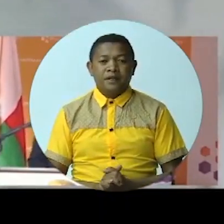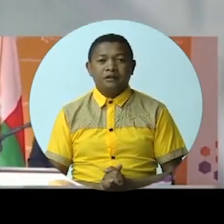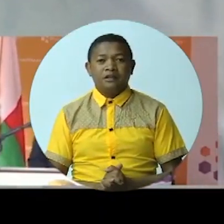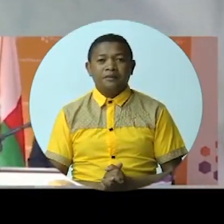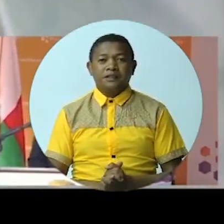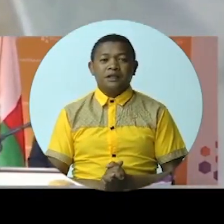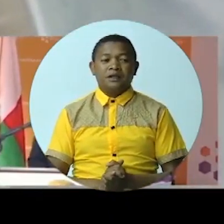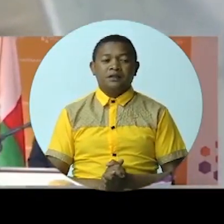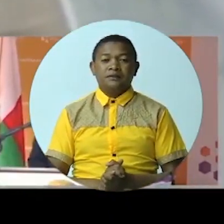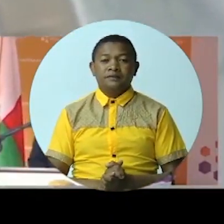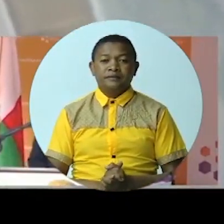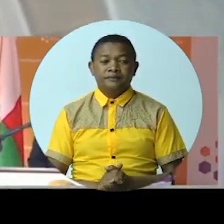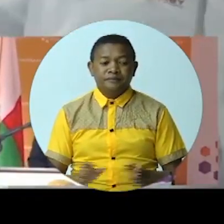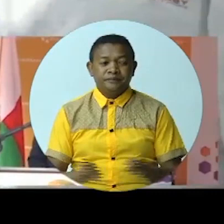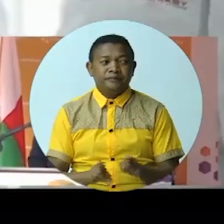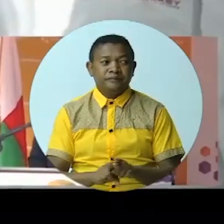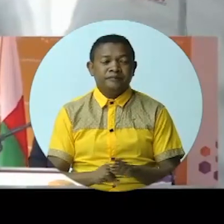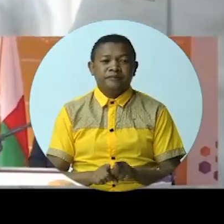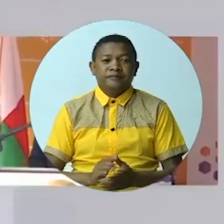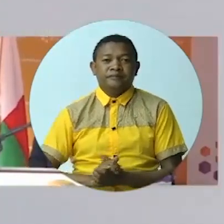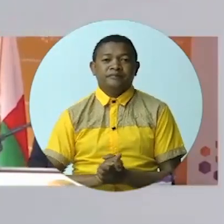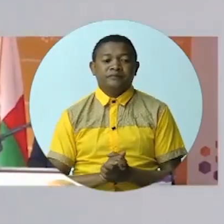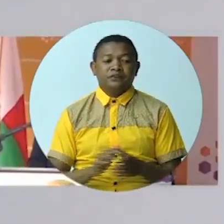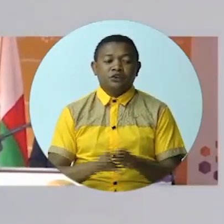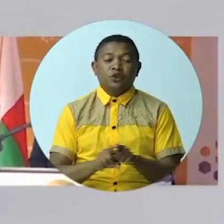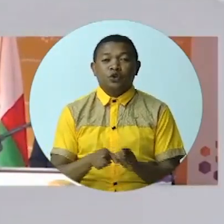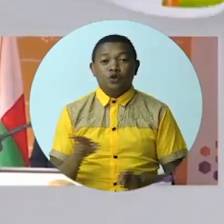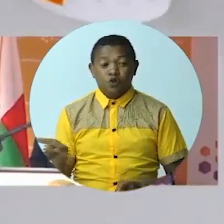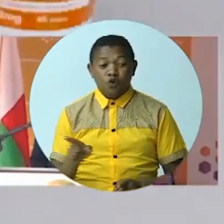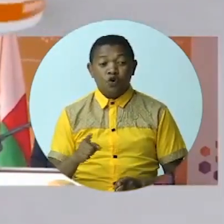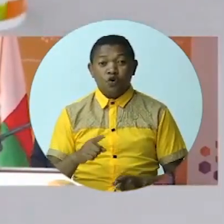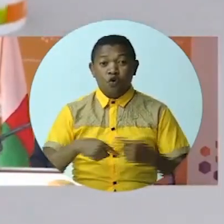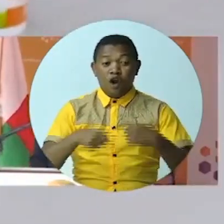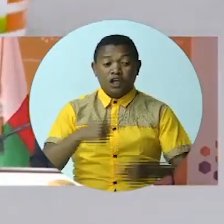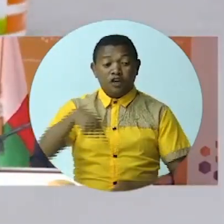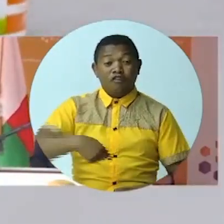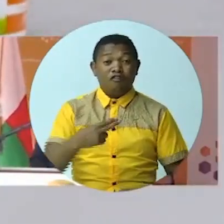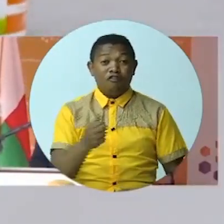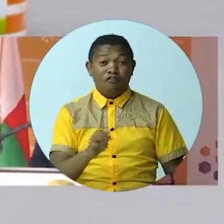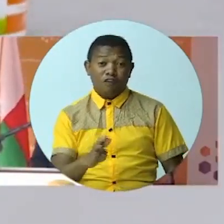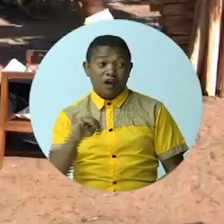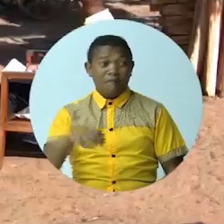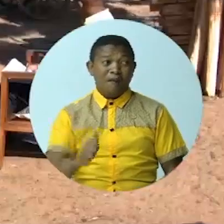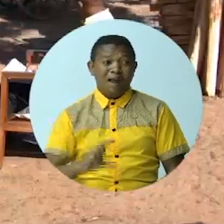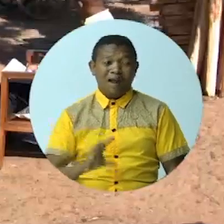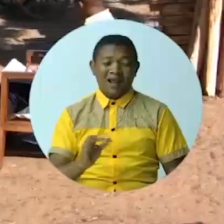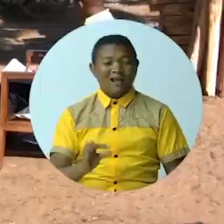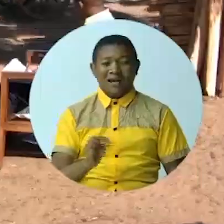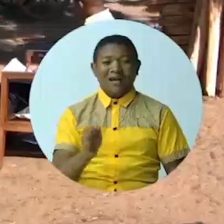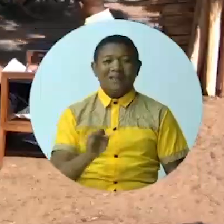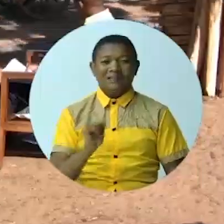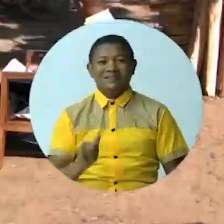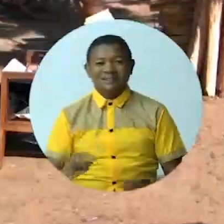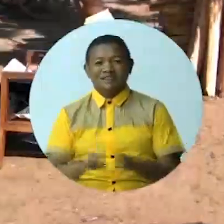ity, ary ny farimalagasy a dia tsara fantatsika fa tsy hoe natao tao anatin'ny fahatairana hoe taitaitra dia andeha